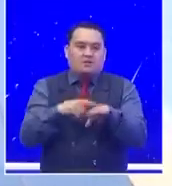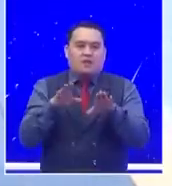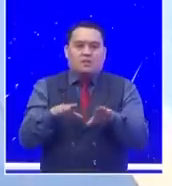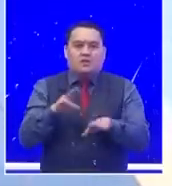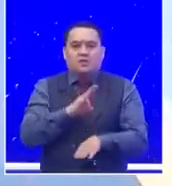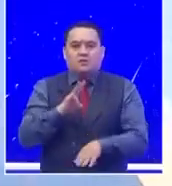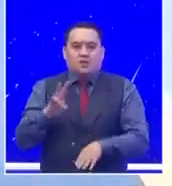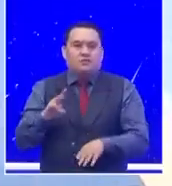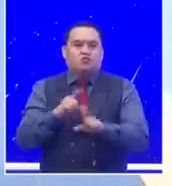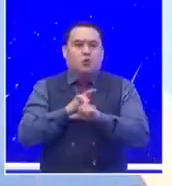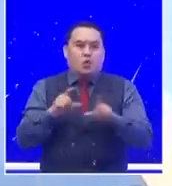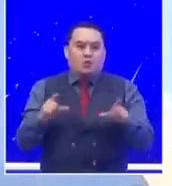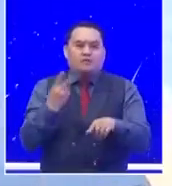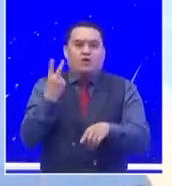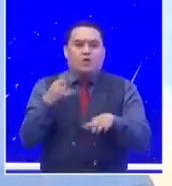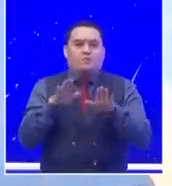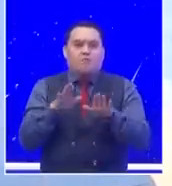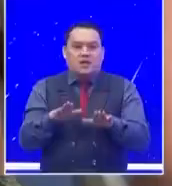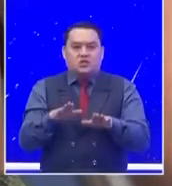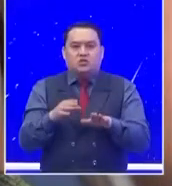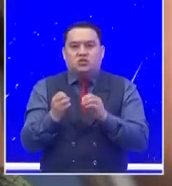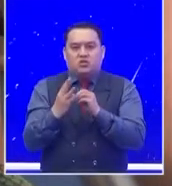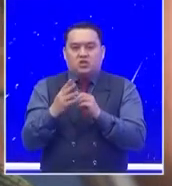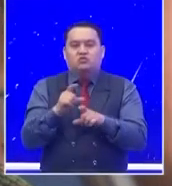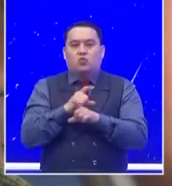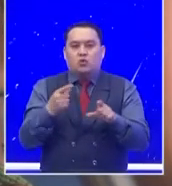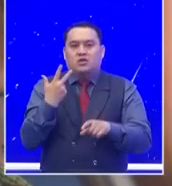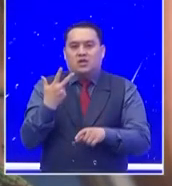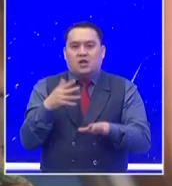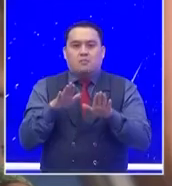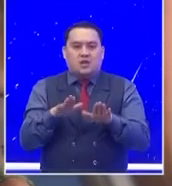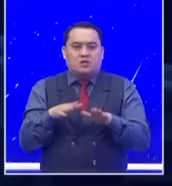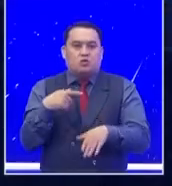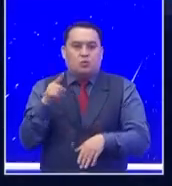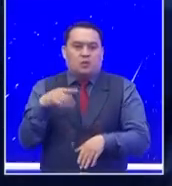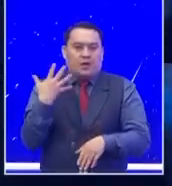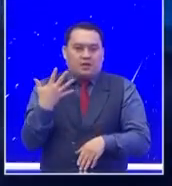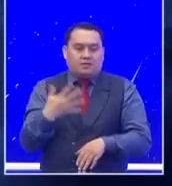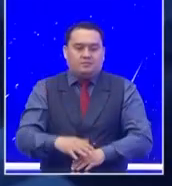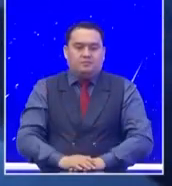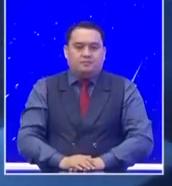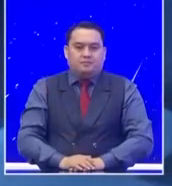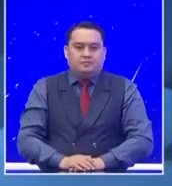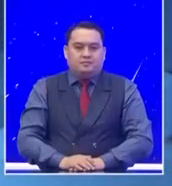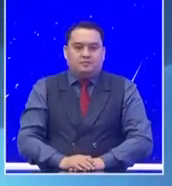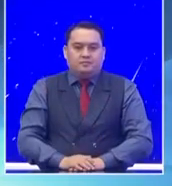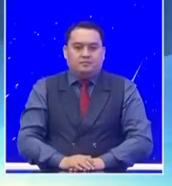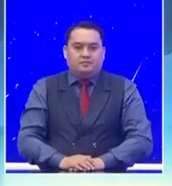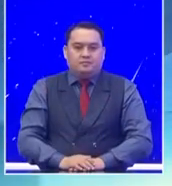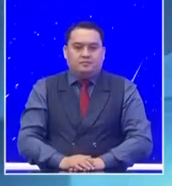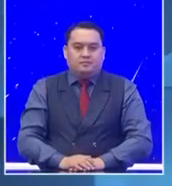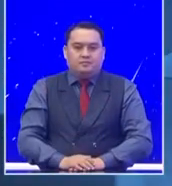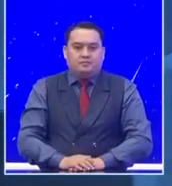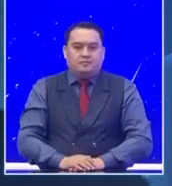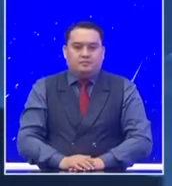назарбаев интеллектуальная школа а втором месте расположилась 14 школа и третье место у школа номер 5 алексей к яблоку ты бо и телеканал жетысу